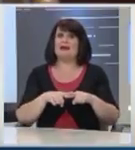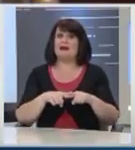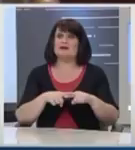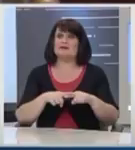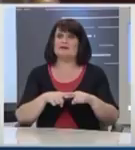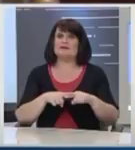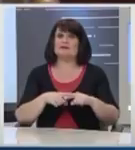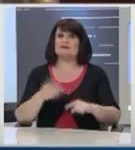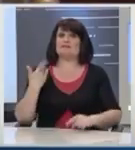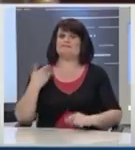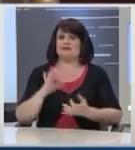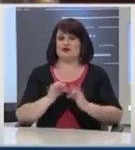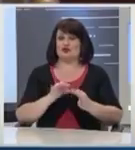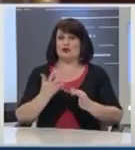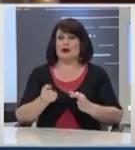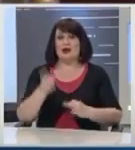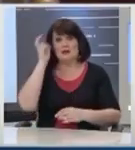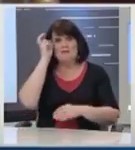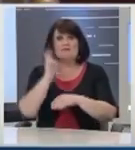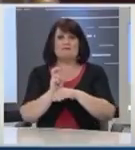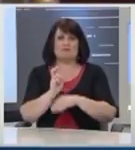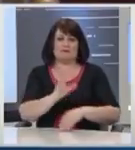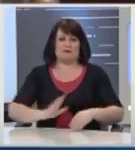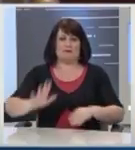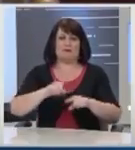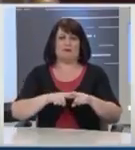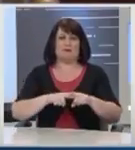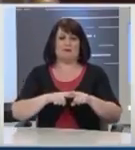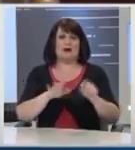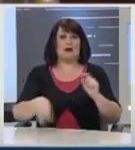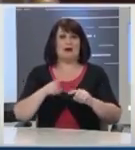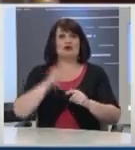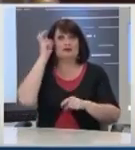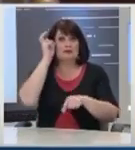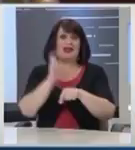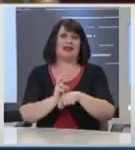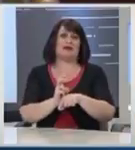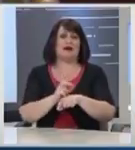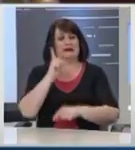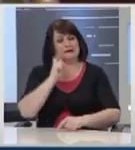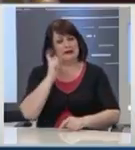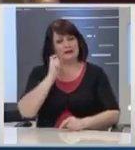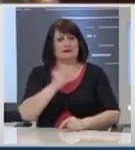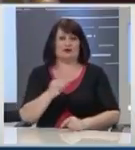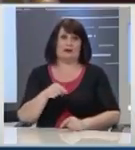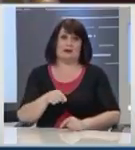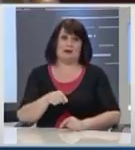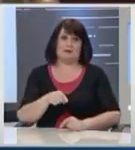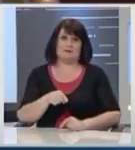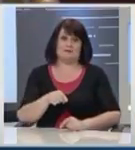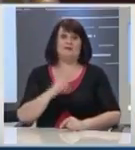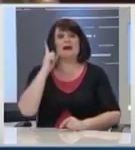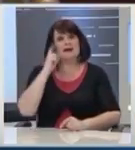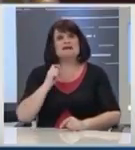ιστορία και αυτός ο λαός έχει μνήμη. Και ο ελληνικός λαός θυμάται και γνωρίζει.